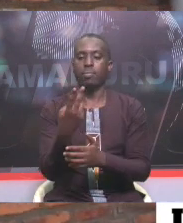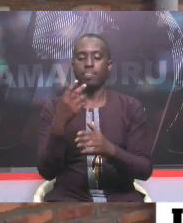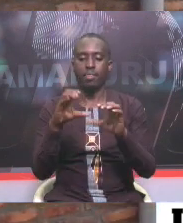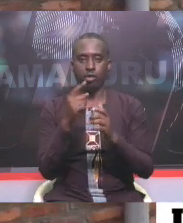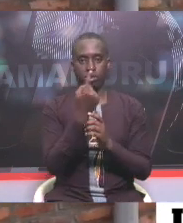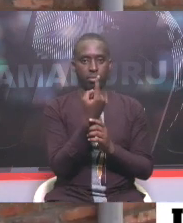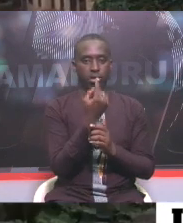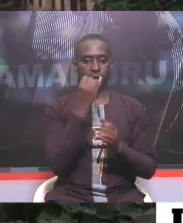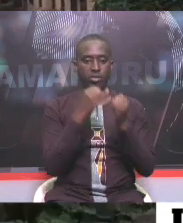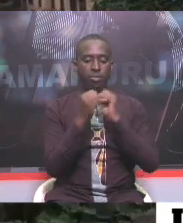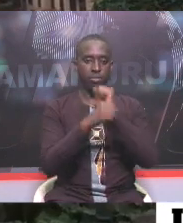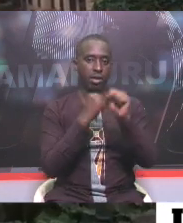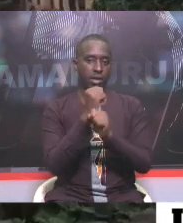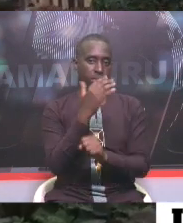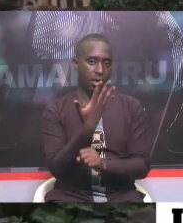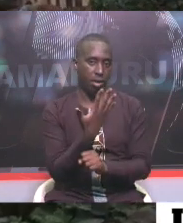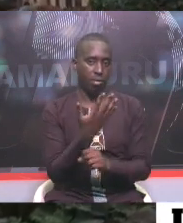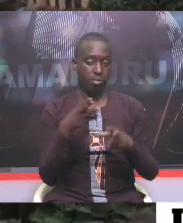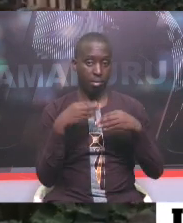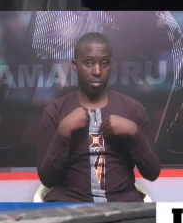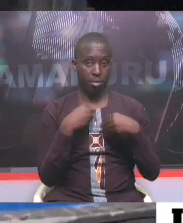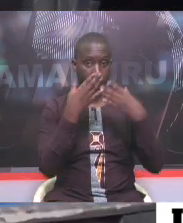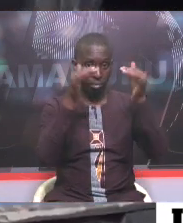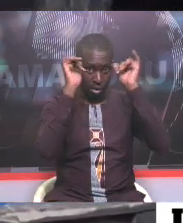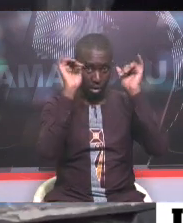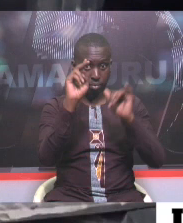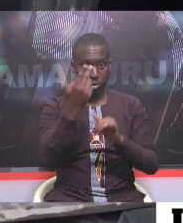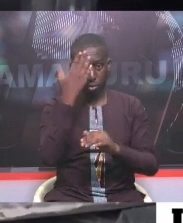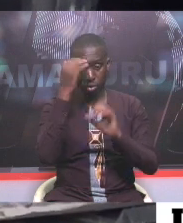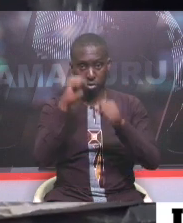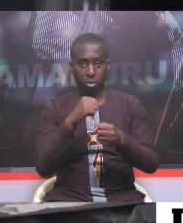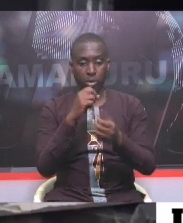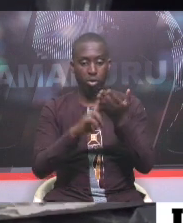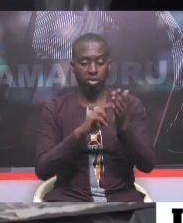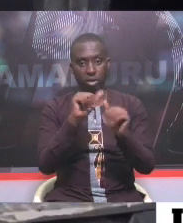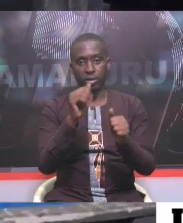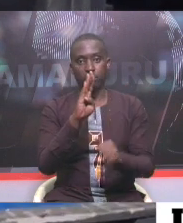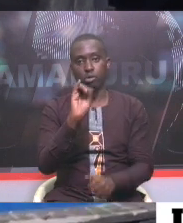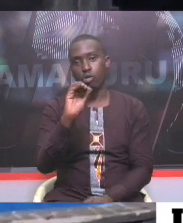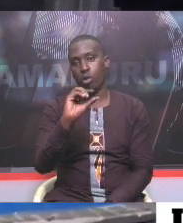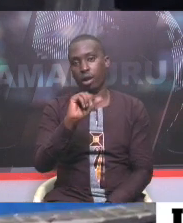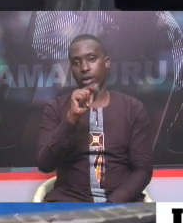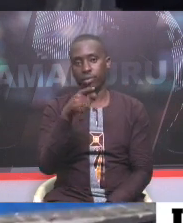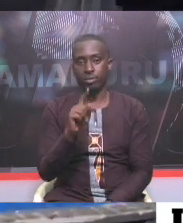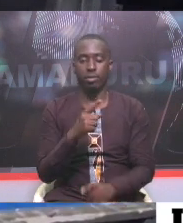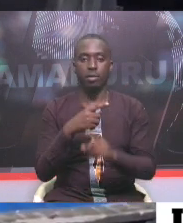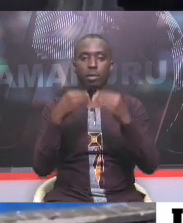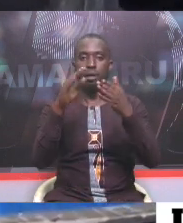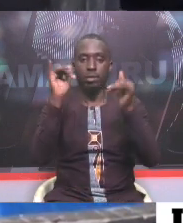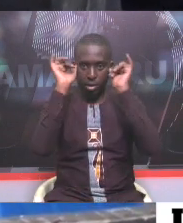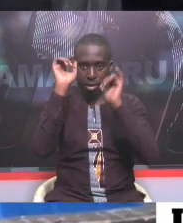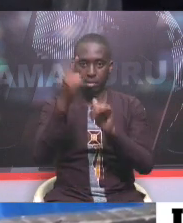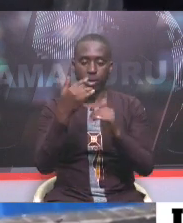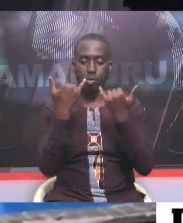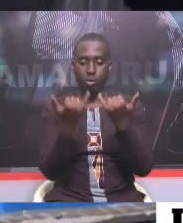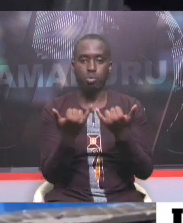mbere bawumazemo imyaka 5 bemerewe guhabwa inka 2 kugira ngo babashe gukoresha neza biyogazi ku ikubitiro bahawe inka imwe.